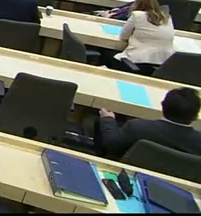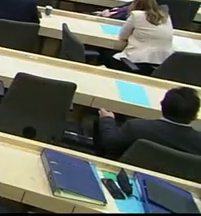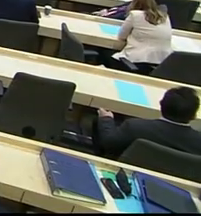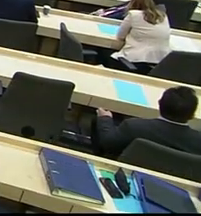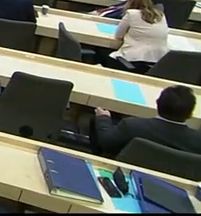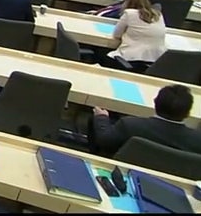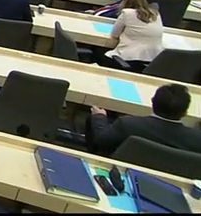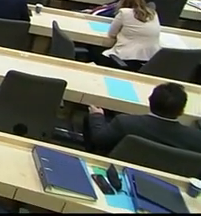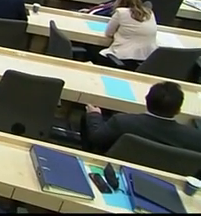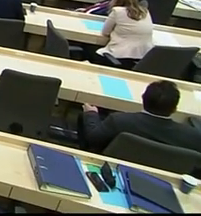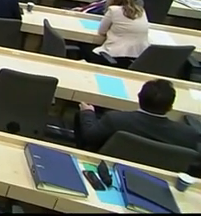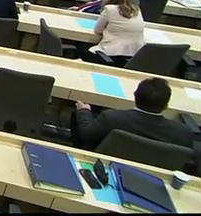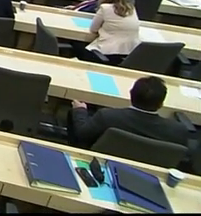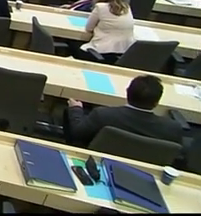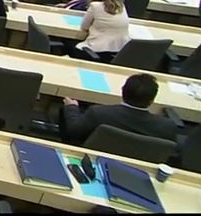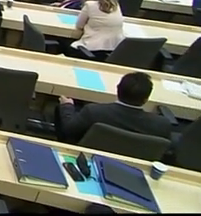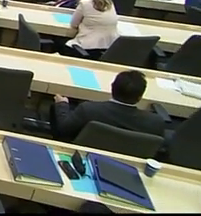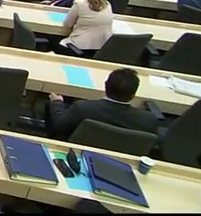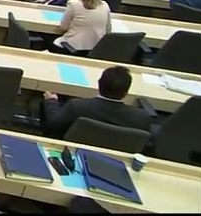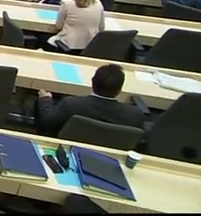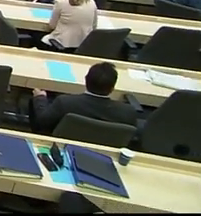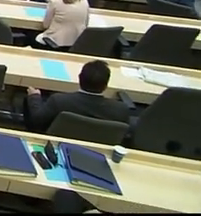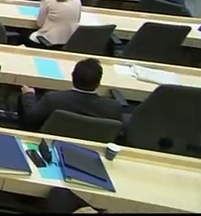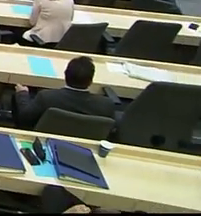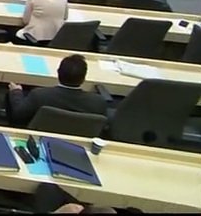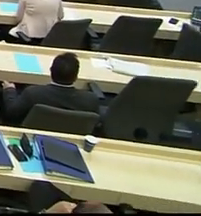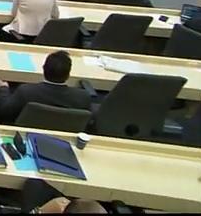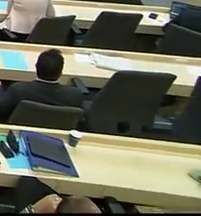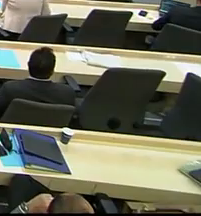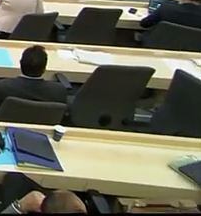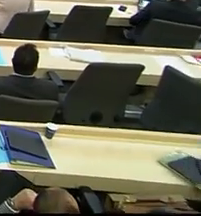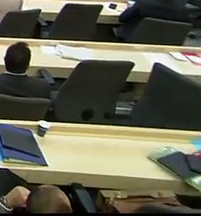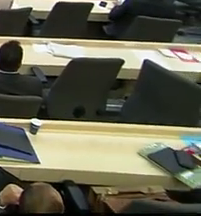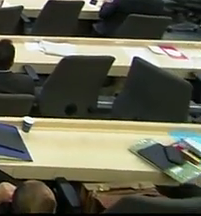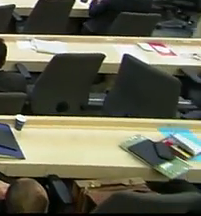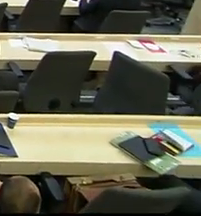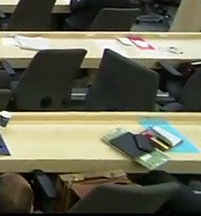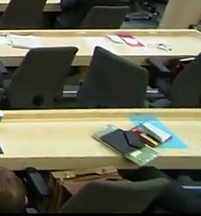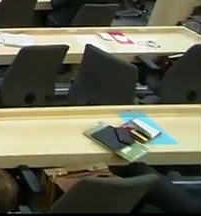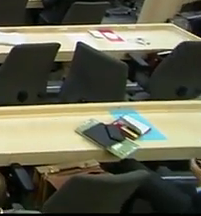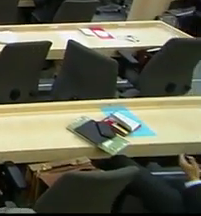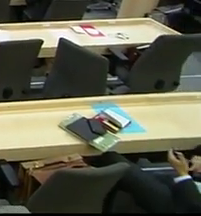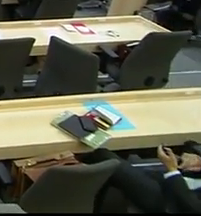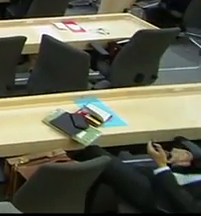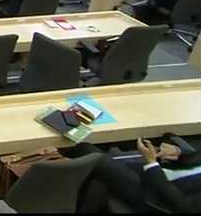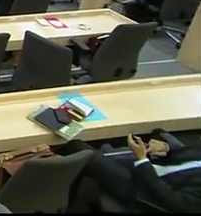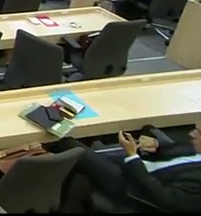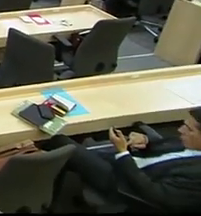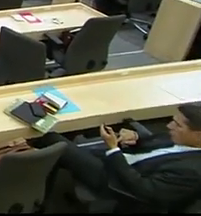und habe gesagt, so geht das nicht weiter. Und die